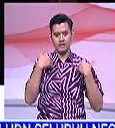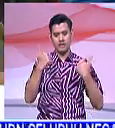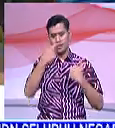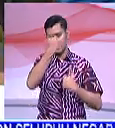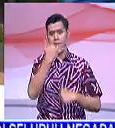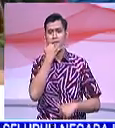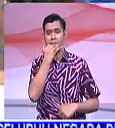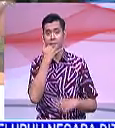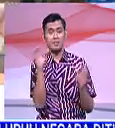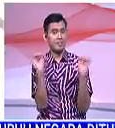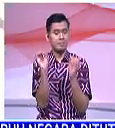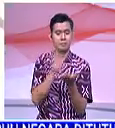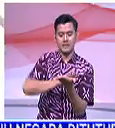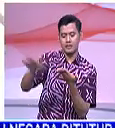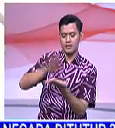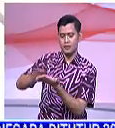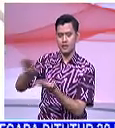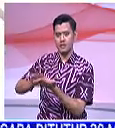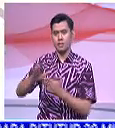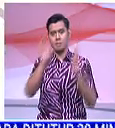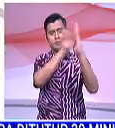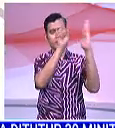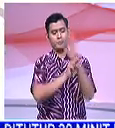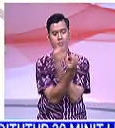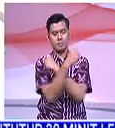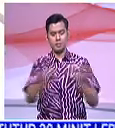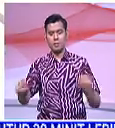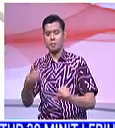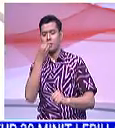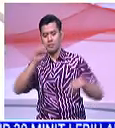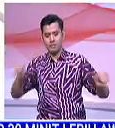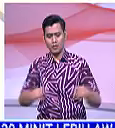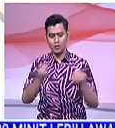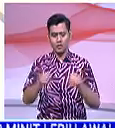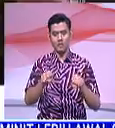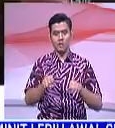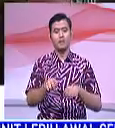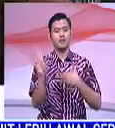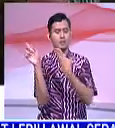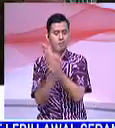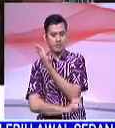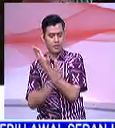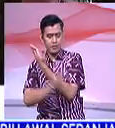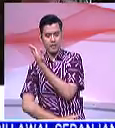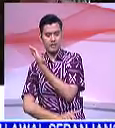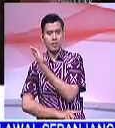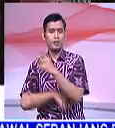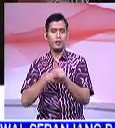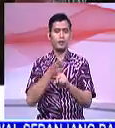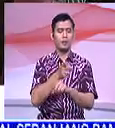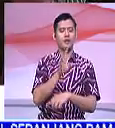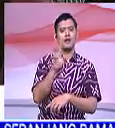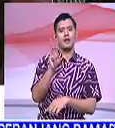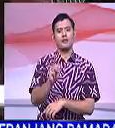kesalahan berkaitan kebersihan premis dan peraturan berkaitan penyediaan makanan bermassa selain turut dikenakan tindakan oleh Majlis perbandaran